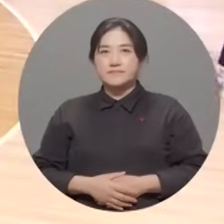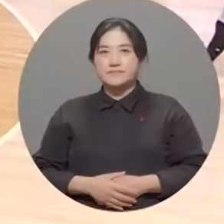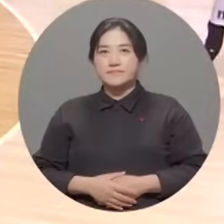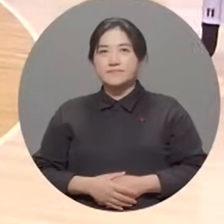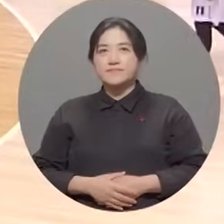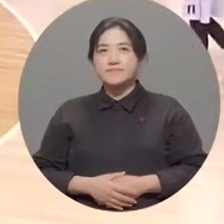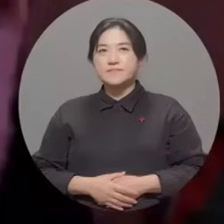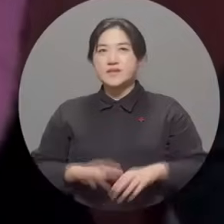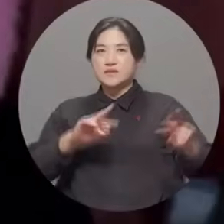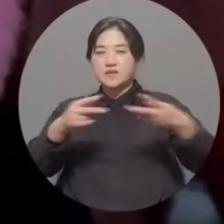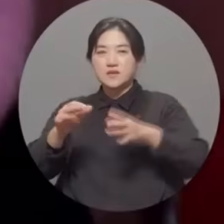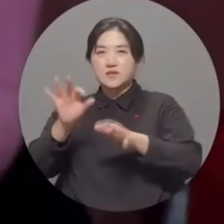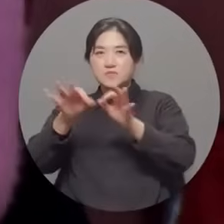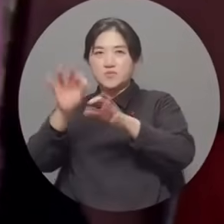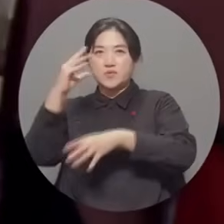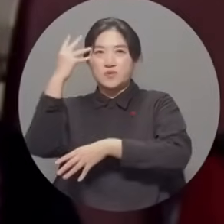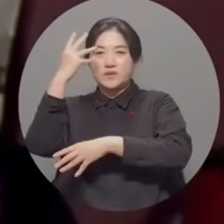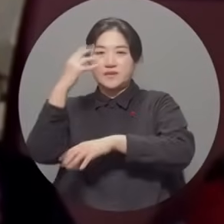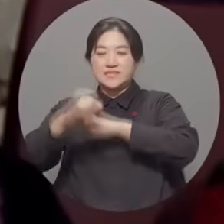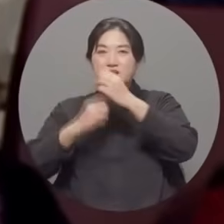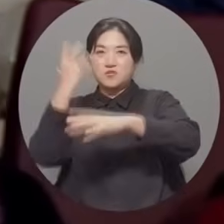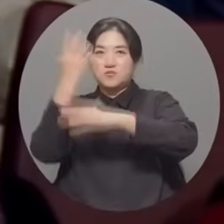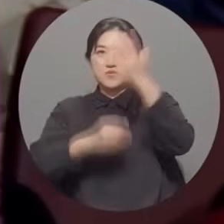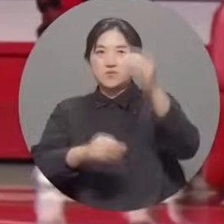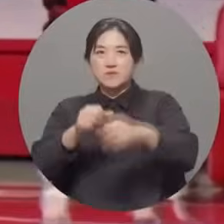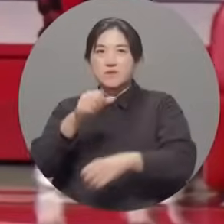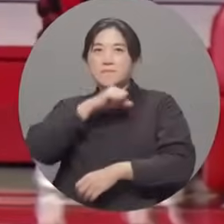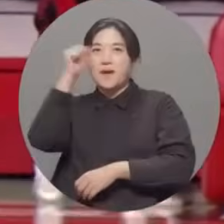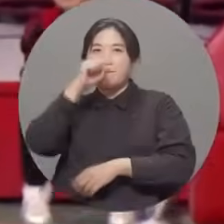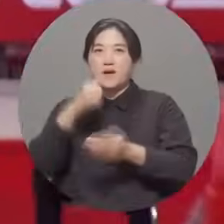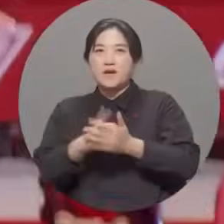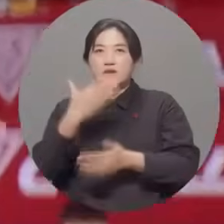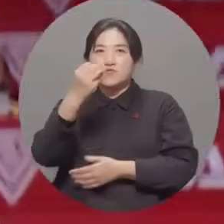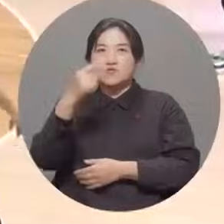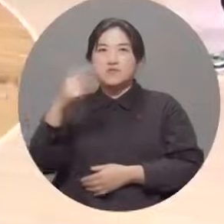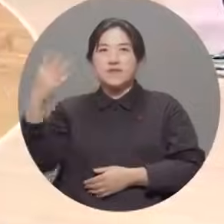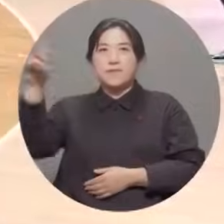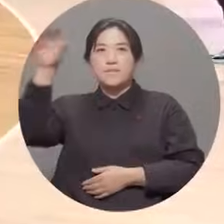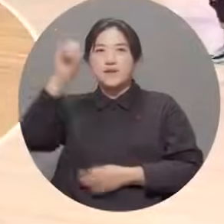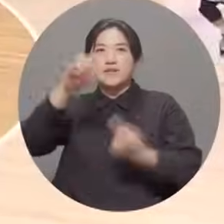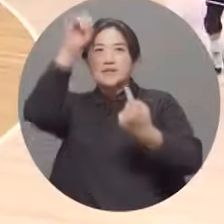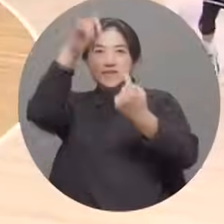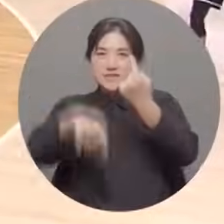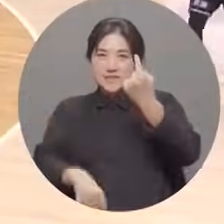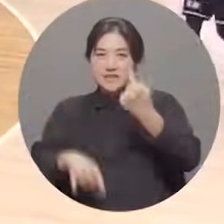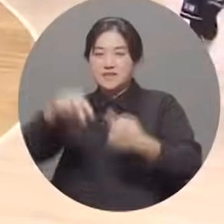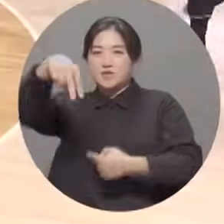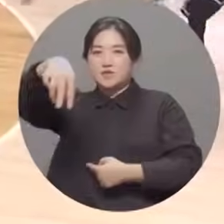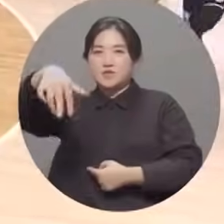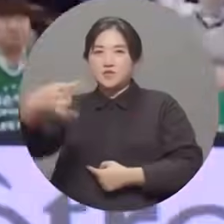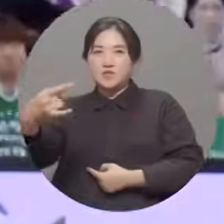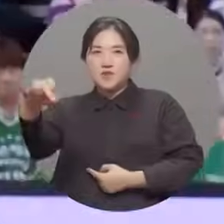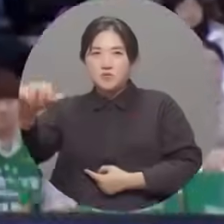올 시즌 프로농구 자유투 성공률 순입니다. 91.4%로 1위를 달리고 있는